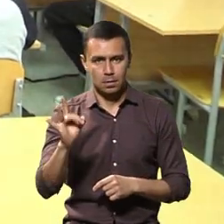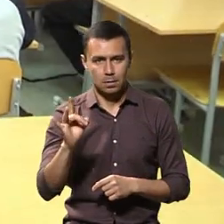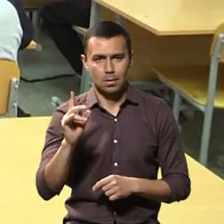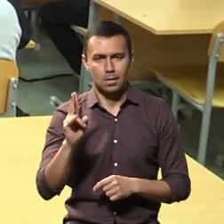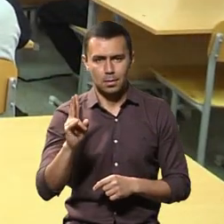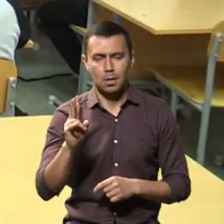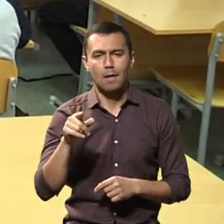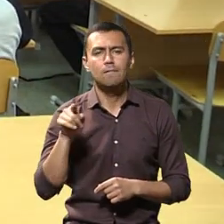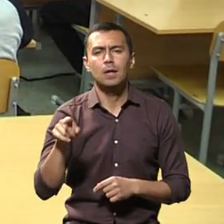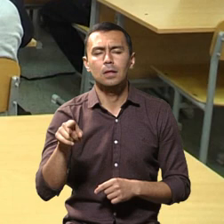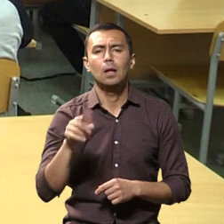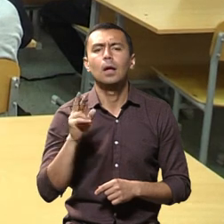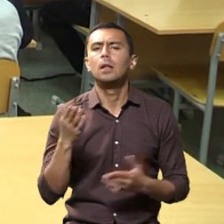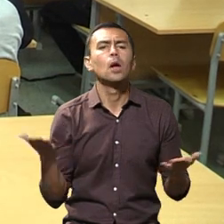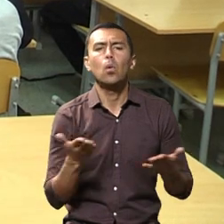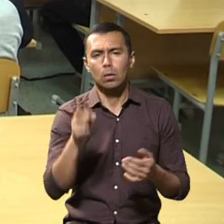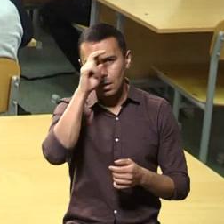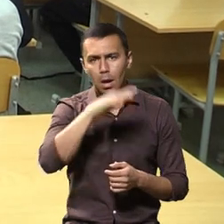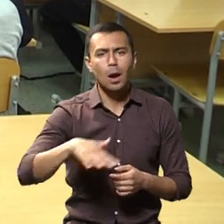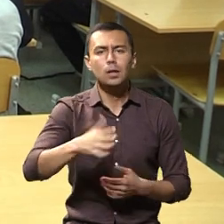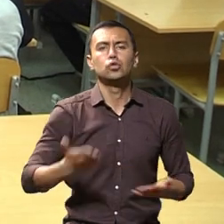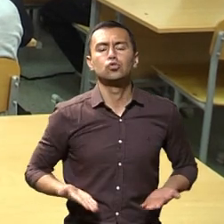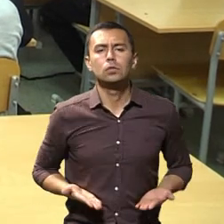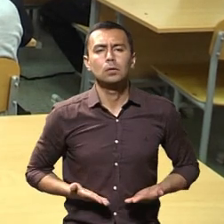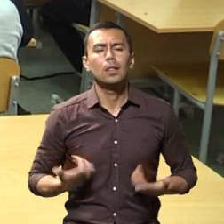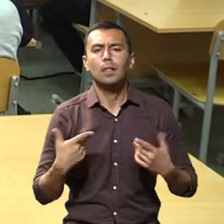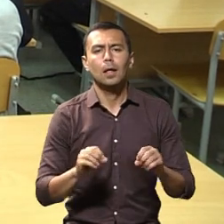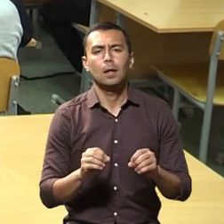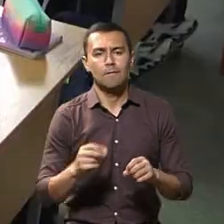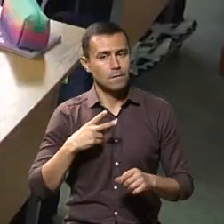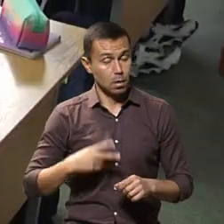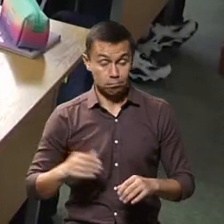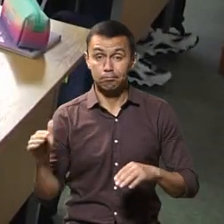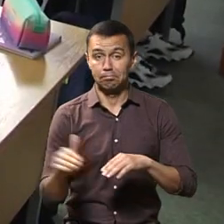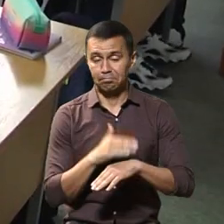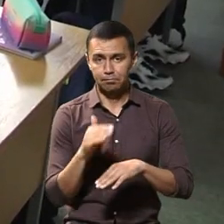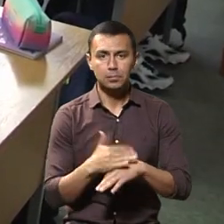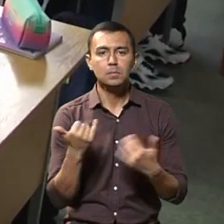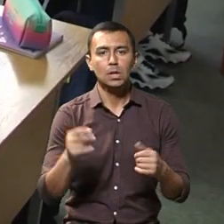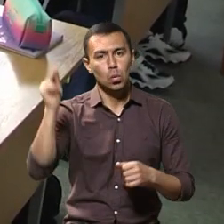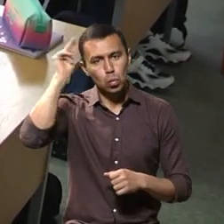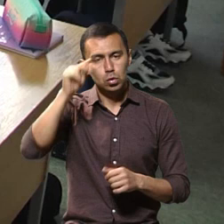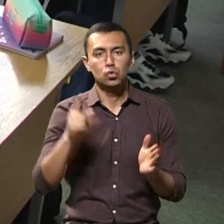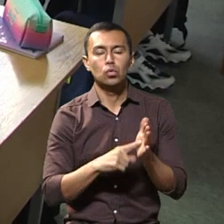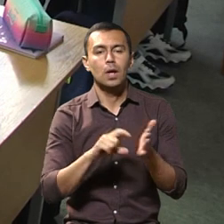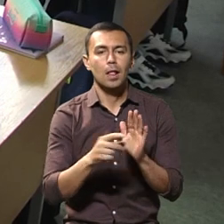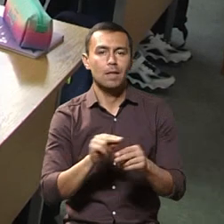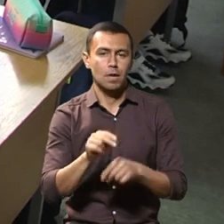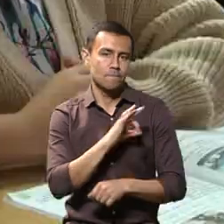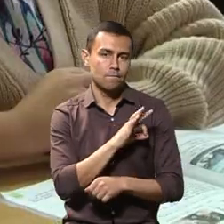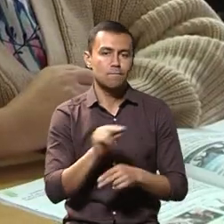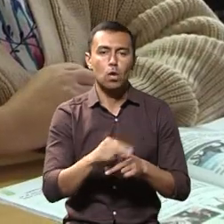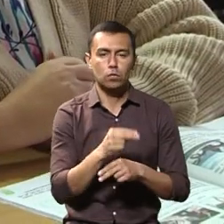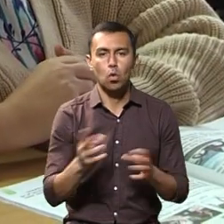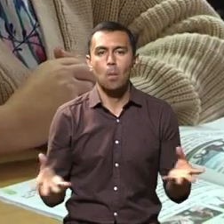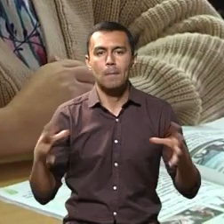якої країни житель? Франції. Молодець. Нині учні 6 класу навчально-виховного